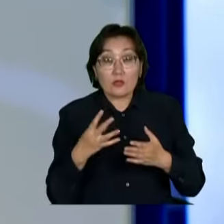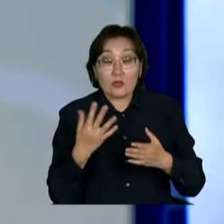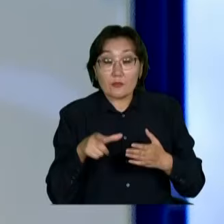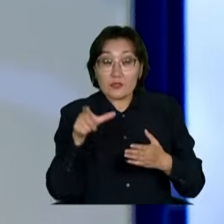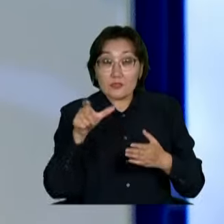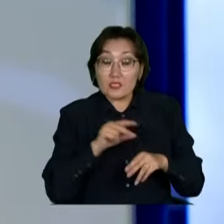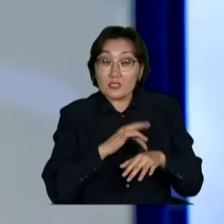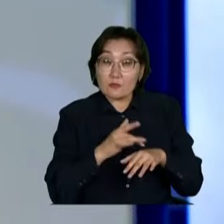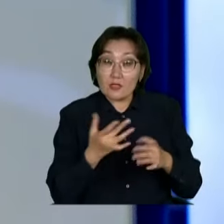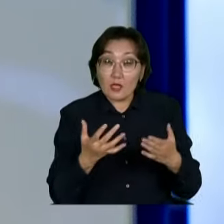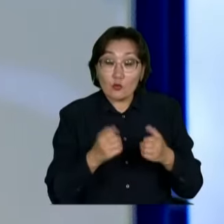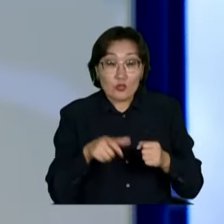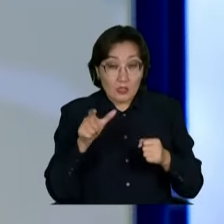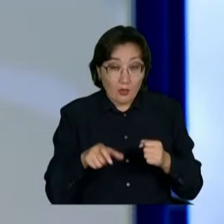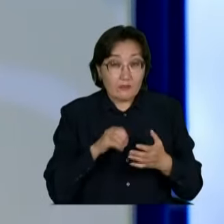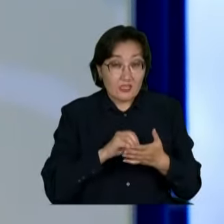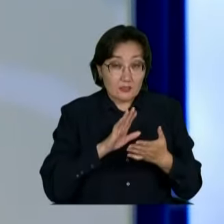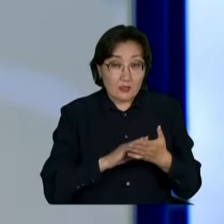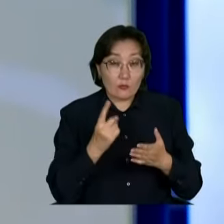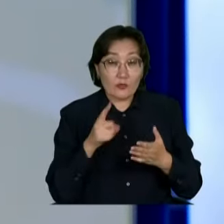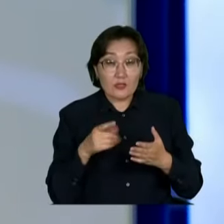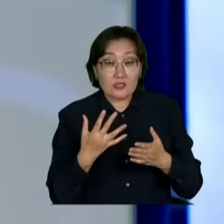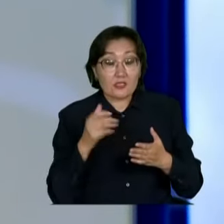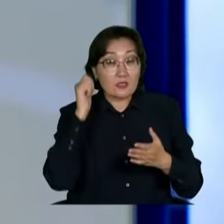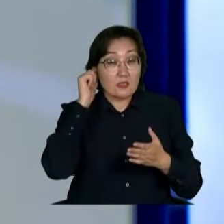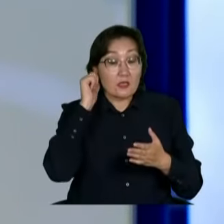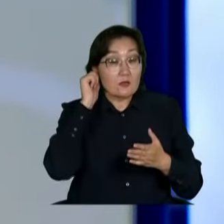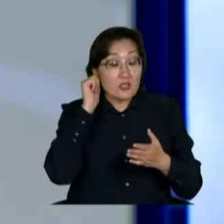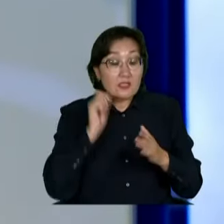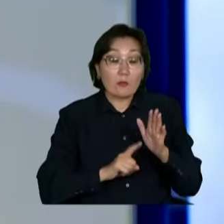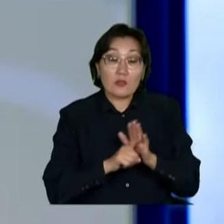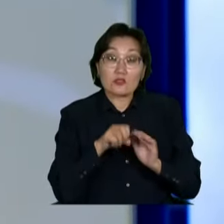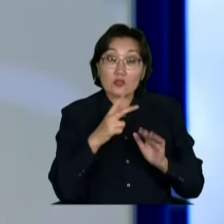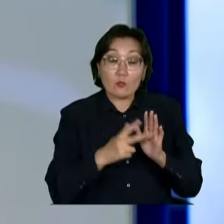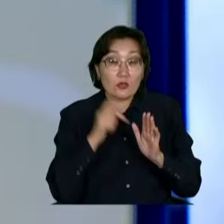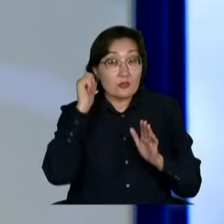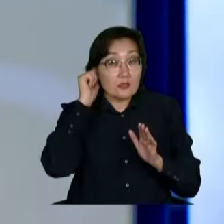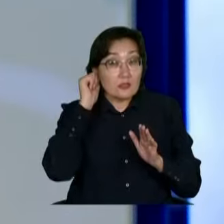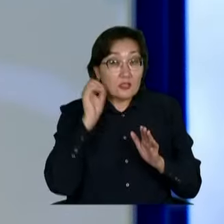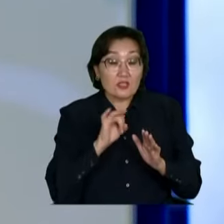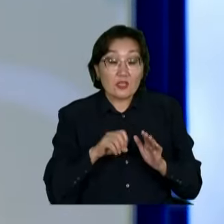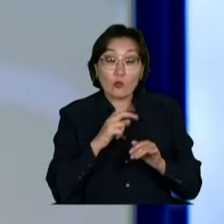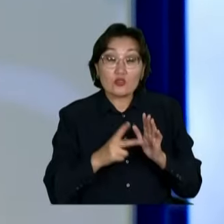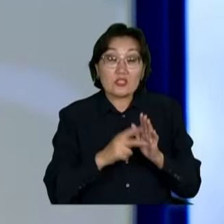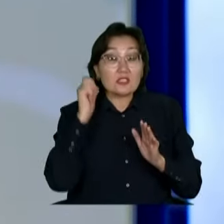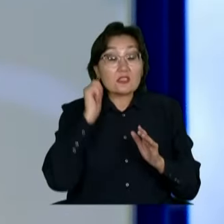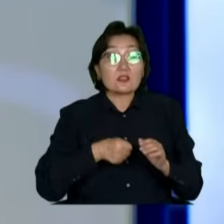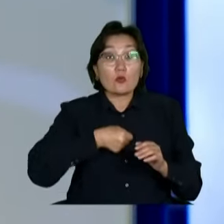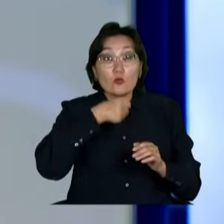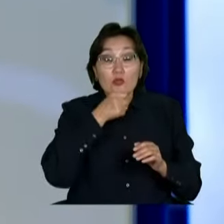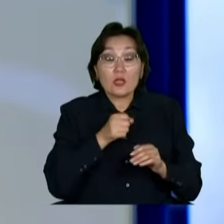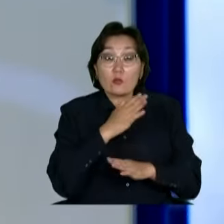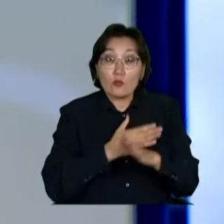бар. Біздің орталықта 1,5 жастан 18 жасқа дейін және 18 жастан асқан мүмкіндігі шектеулі, мүгедектігі